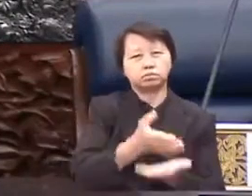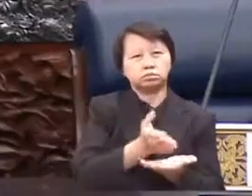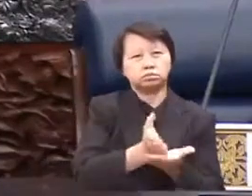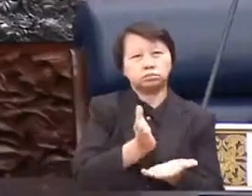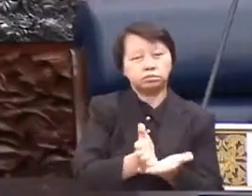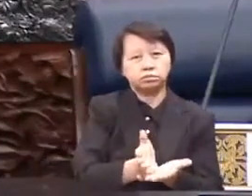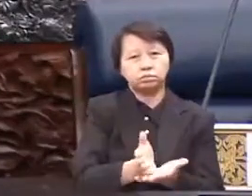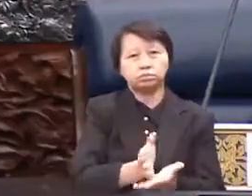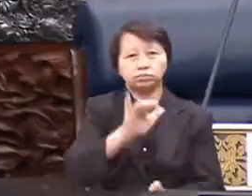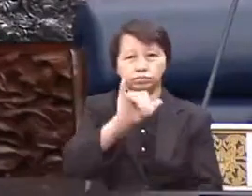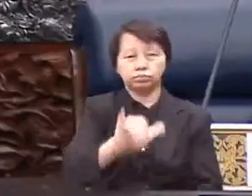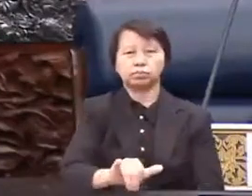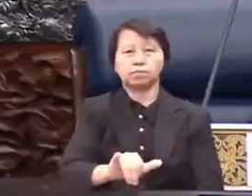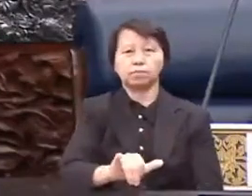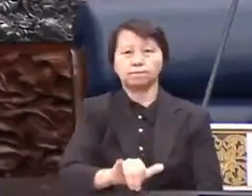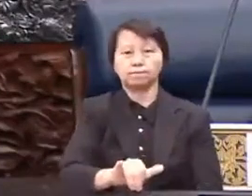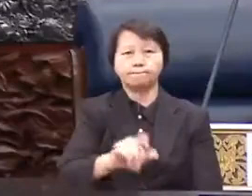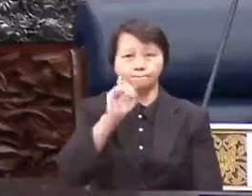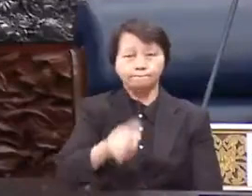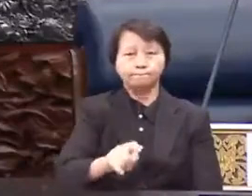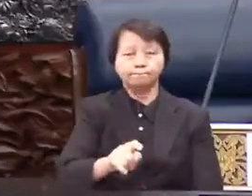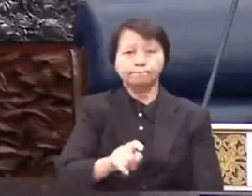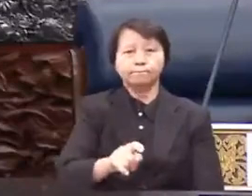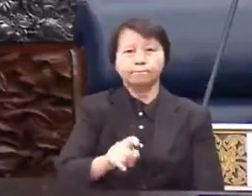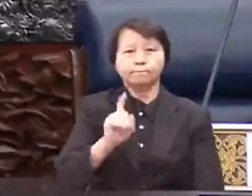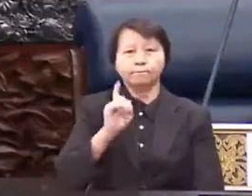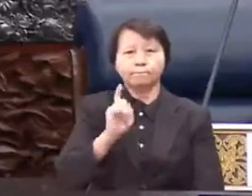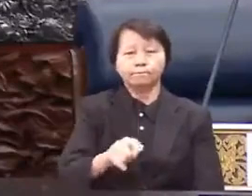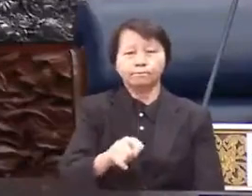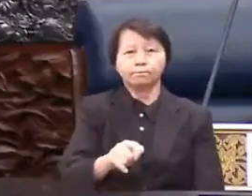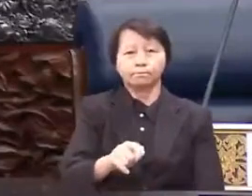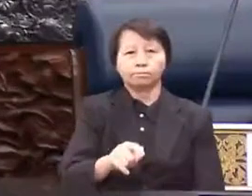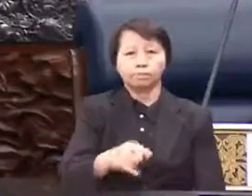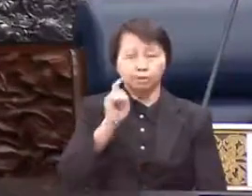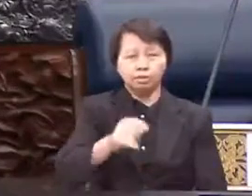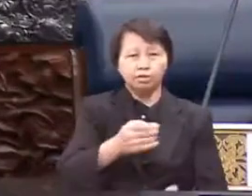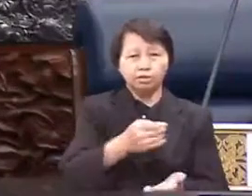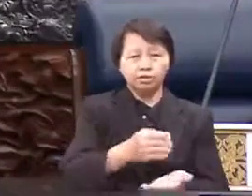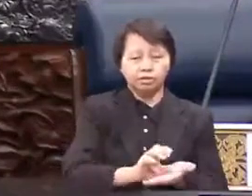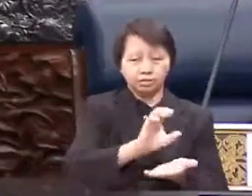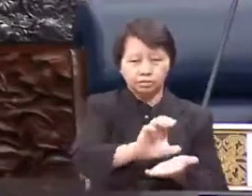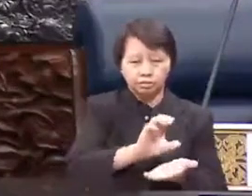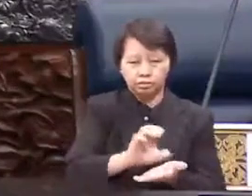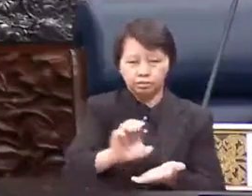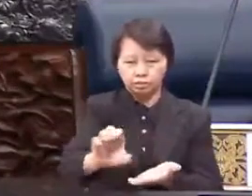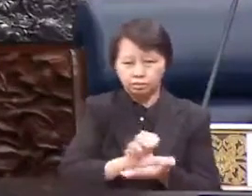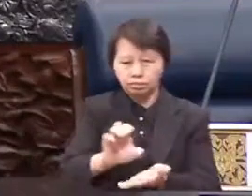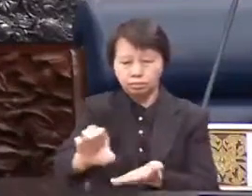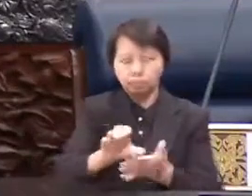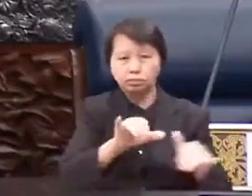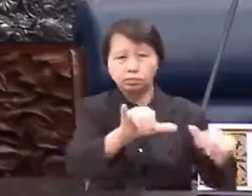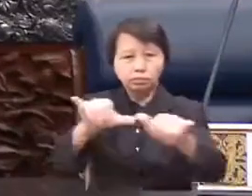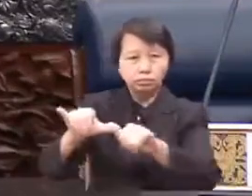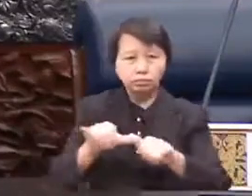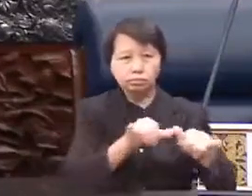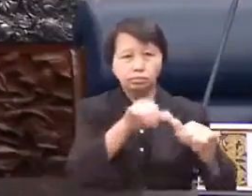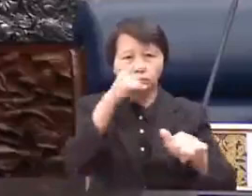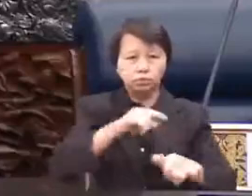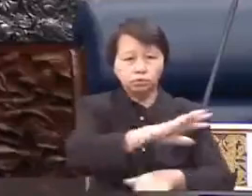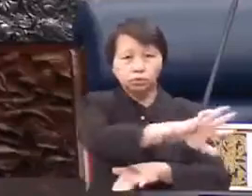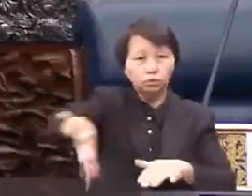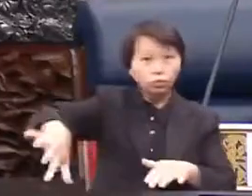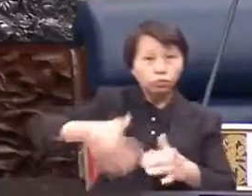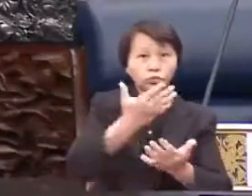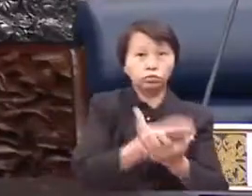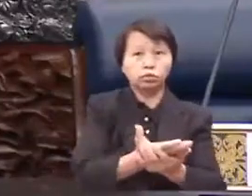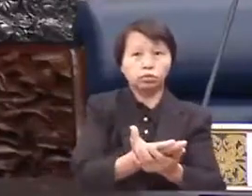yang harus diberikan atau di agihkan secara seksama kepada semua